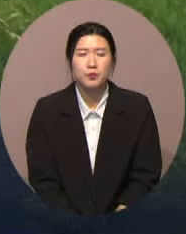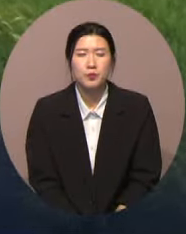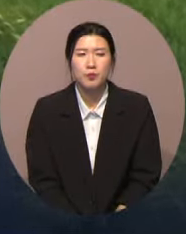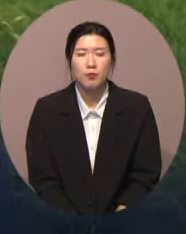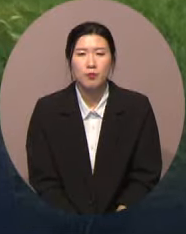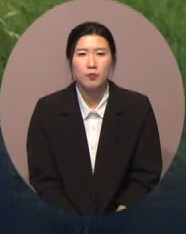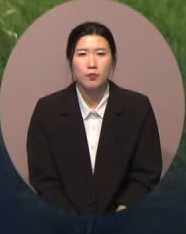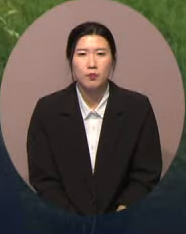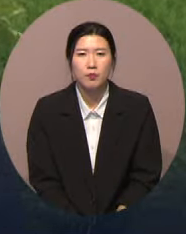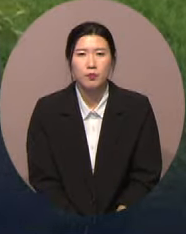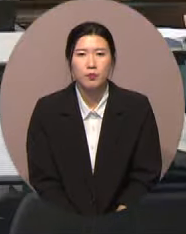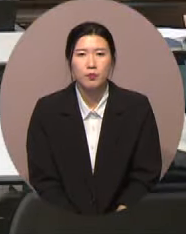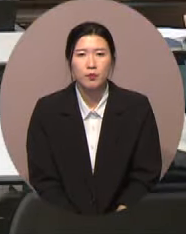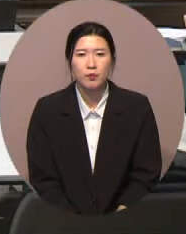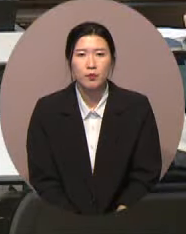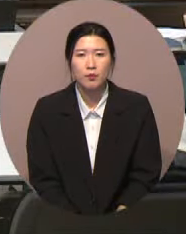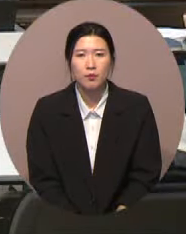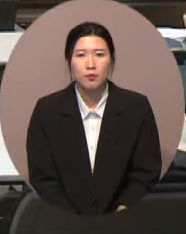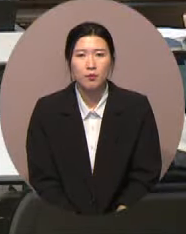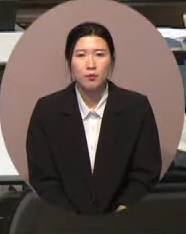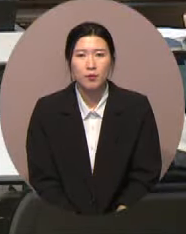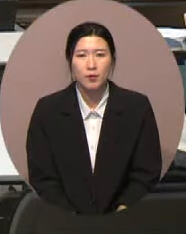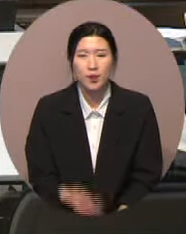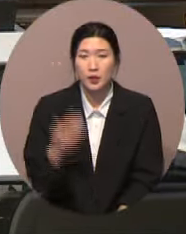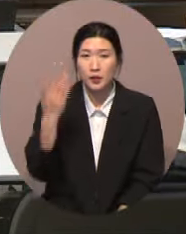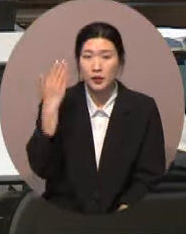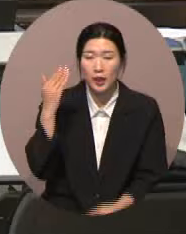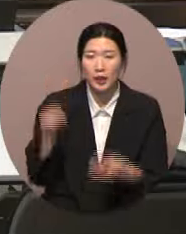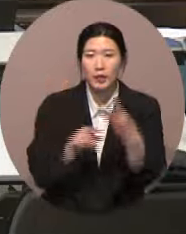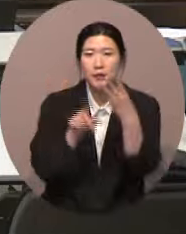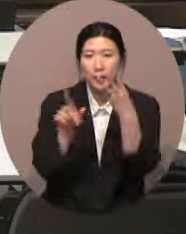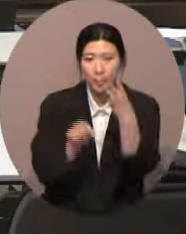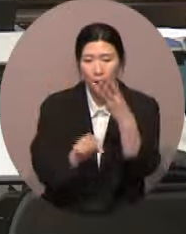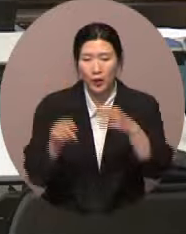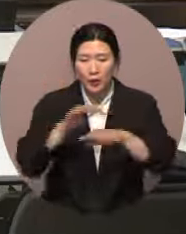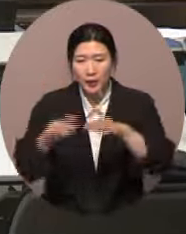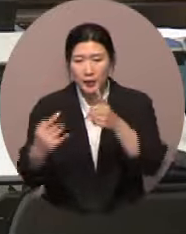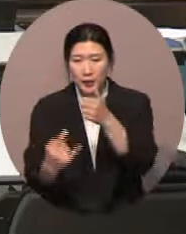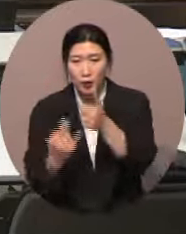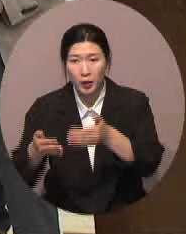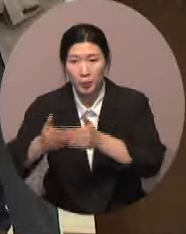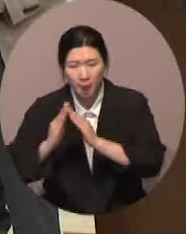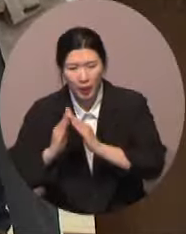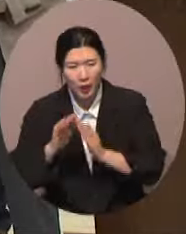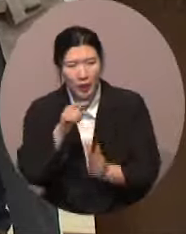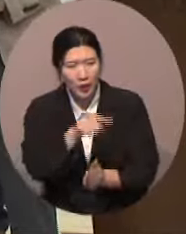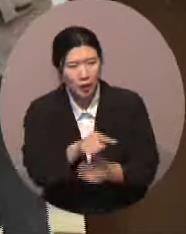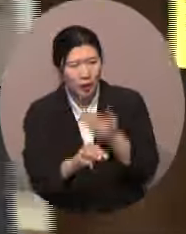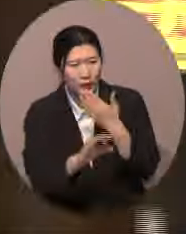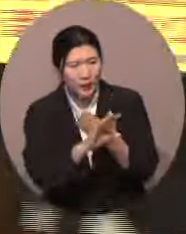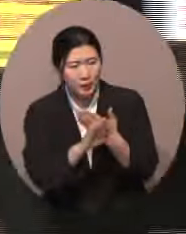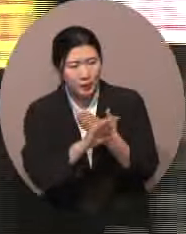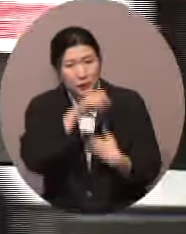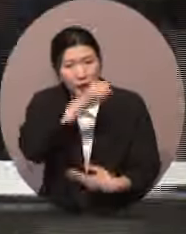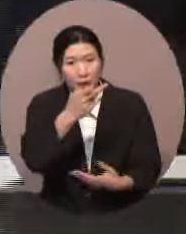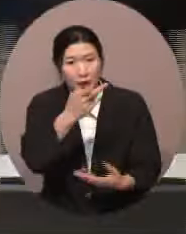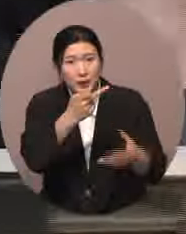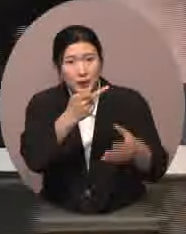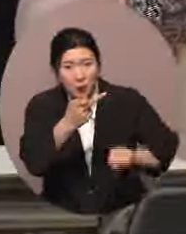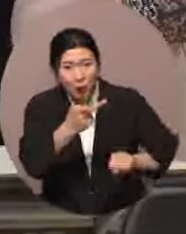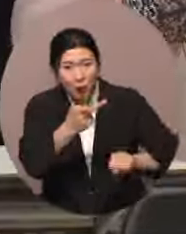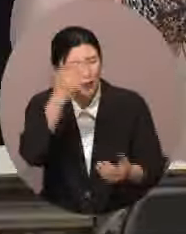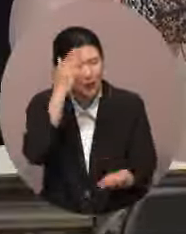다 처리할 건지. 지난 3월에는 대책위가 구성돼 도가 추진하는 시범사업 용역비 12억 원